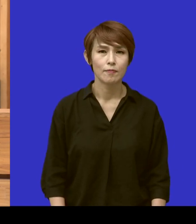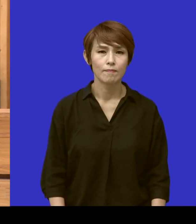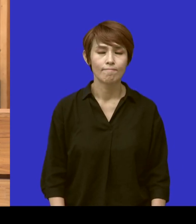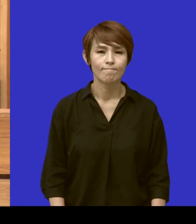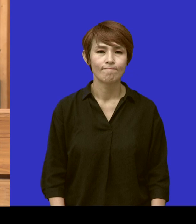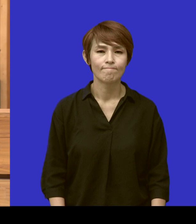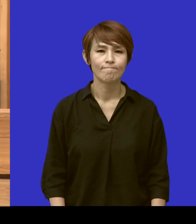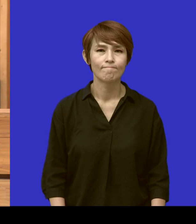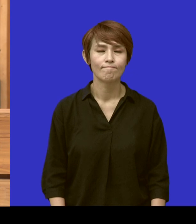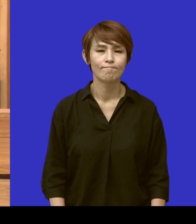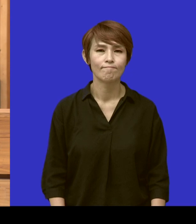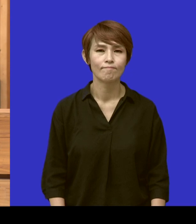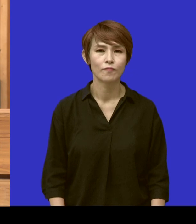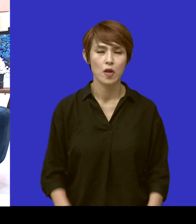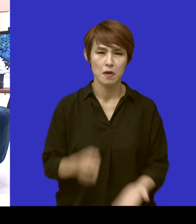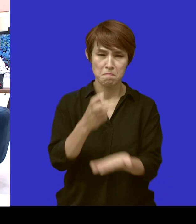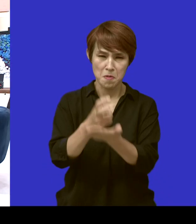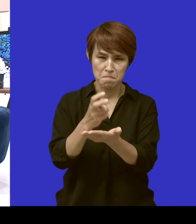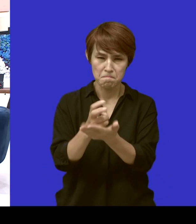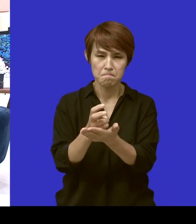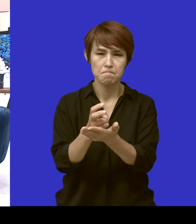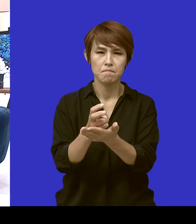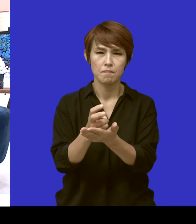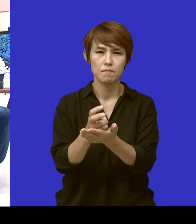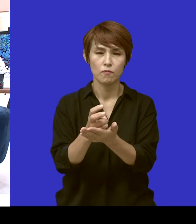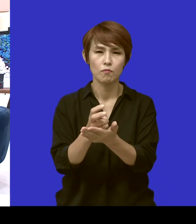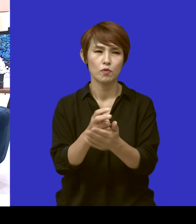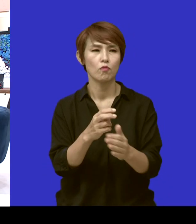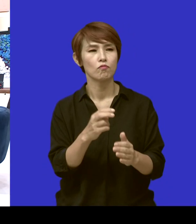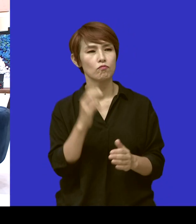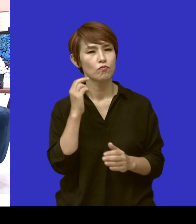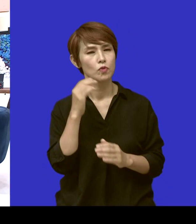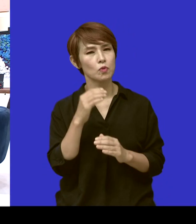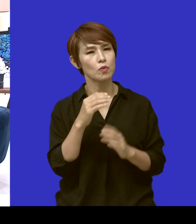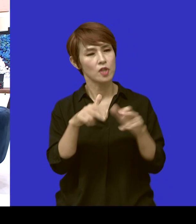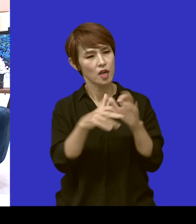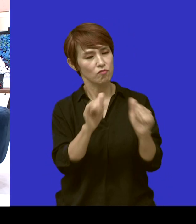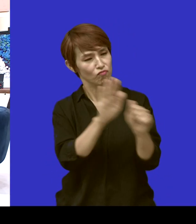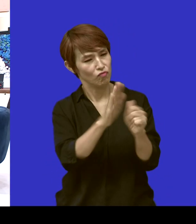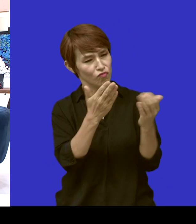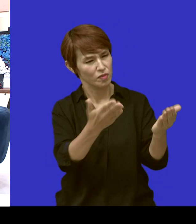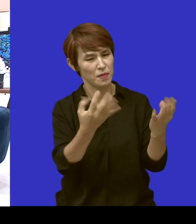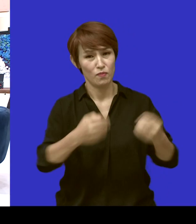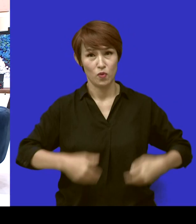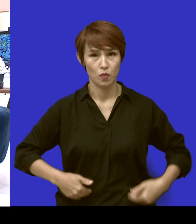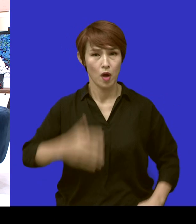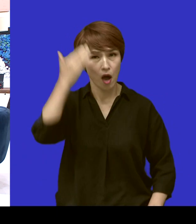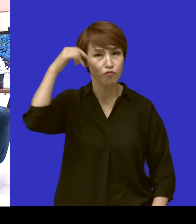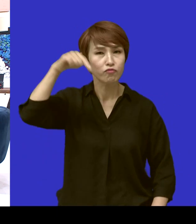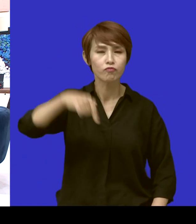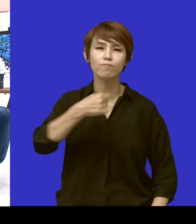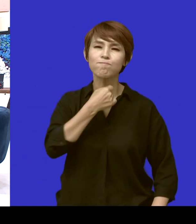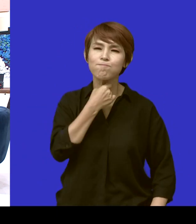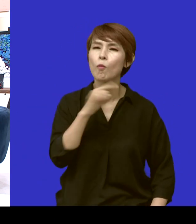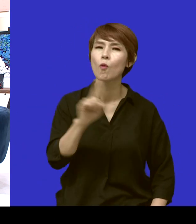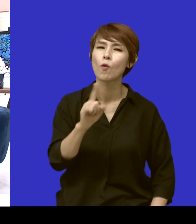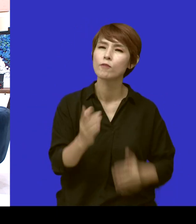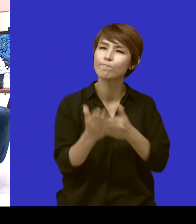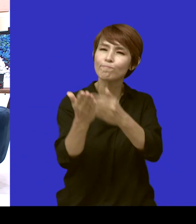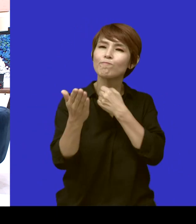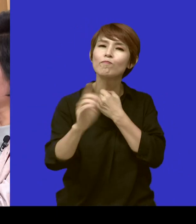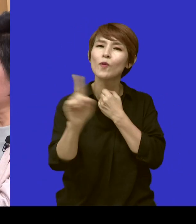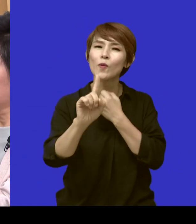좀 개정돼야 될 것이 많은데 혹시 좀 이 나라에 우리 한국에 좀 바라는 점이 있다면 무엇이 있을까요?